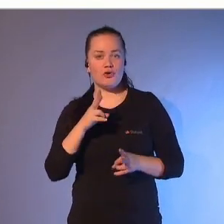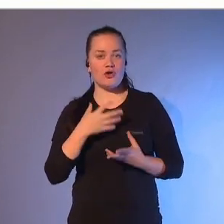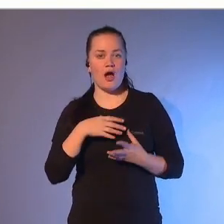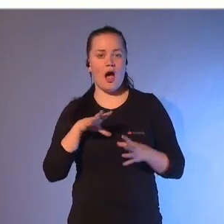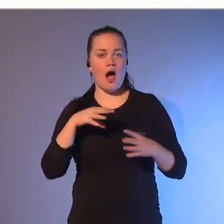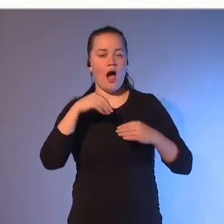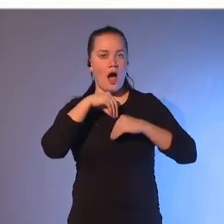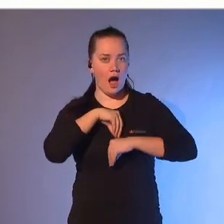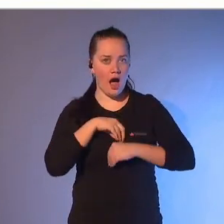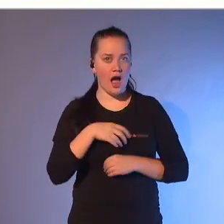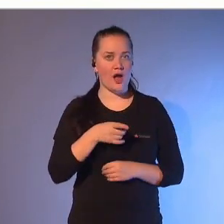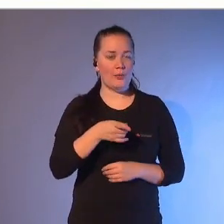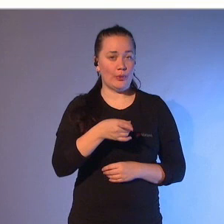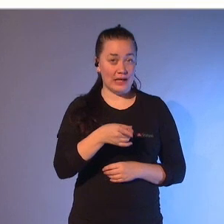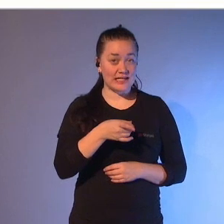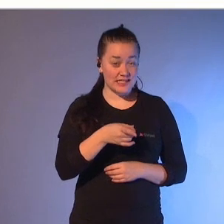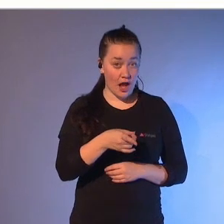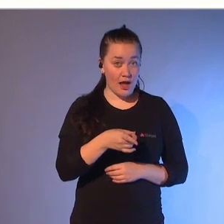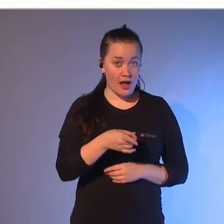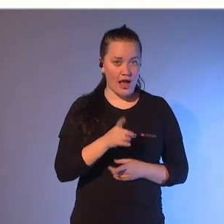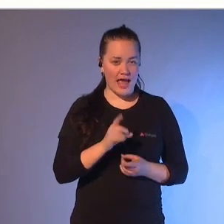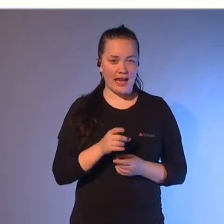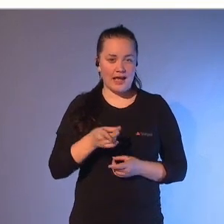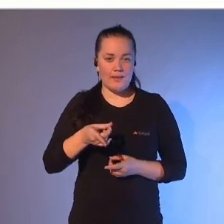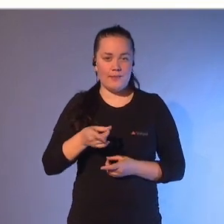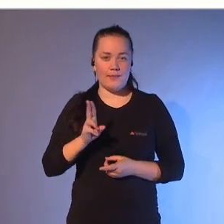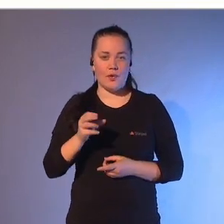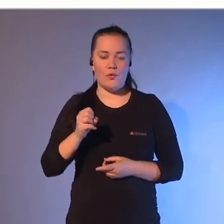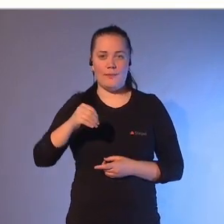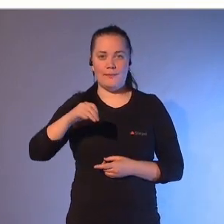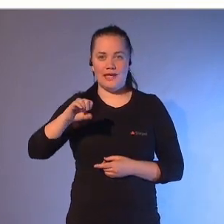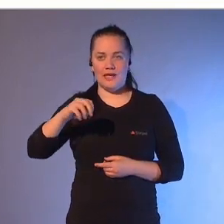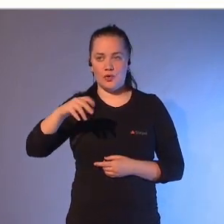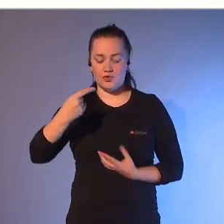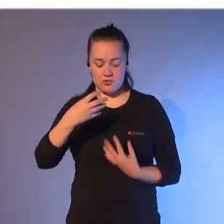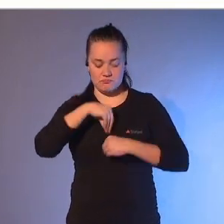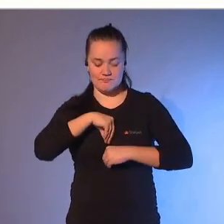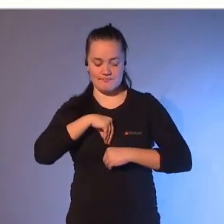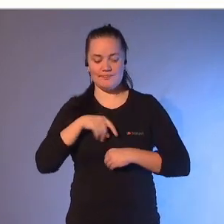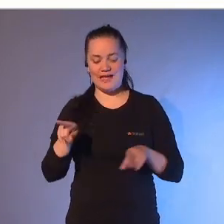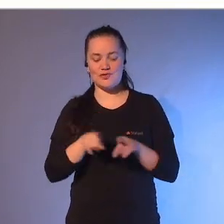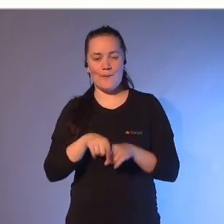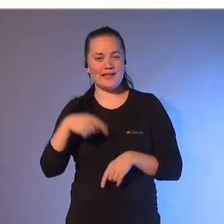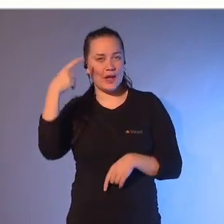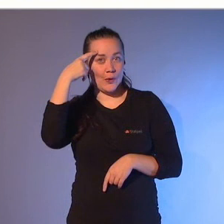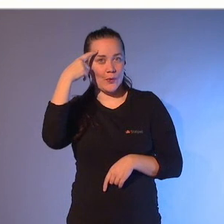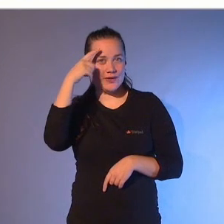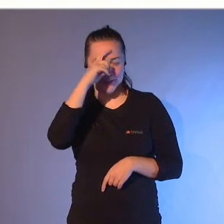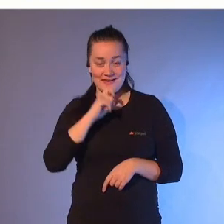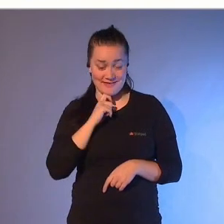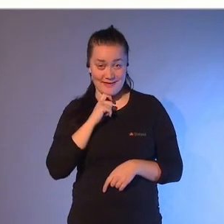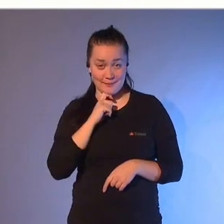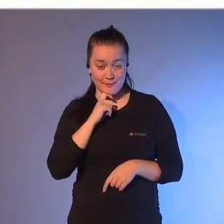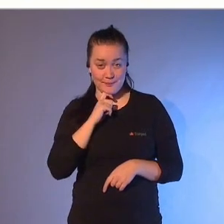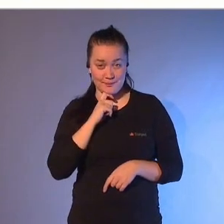innehar prudentia, eller prominos, er da et klokt menneske. Så jeg tenker at mye av